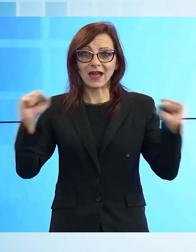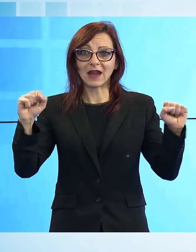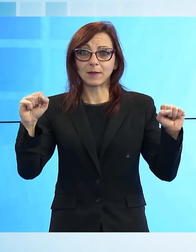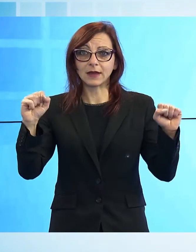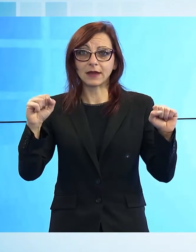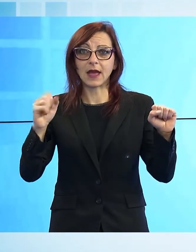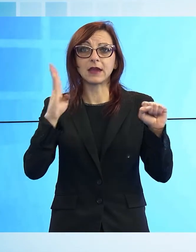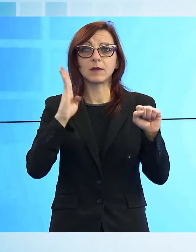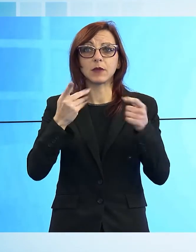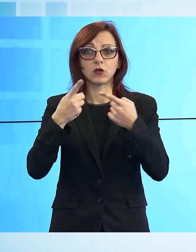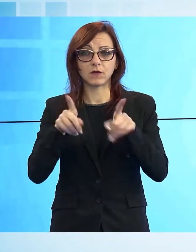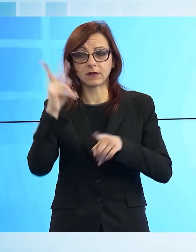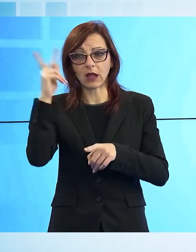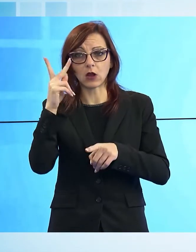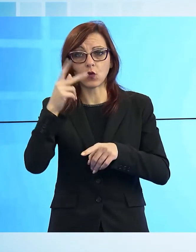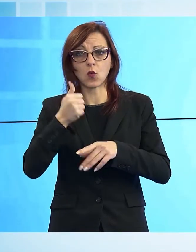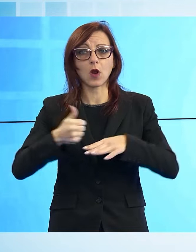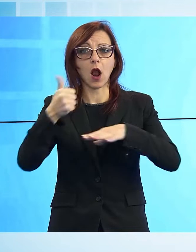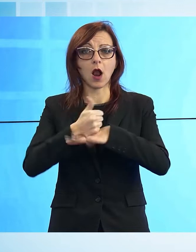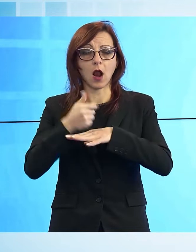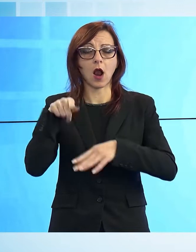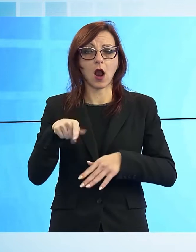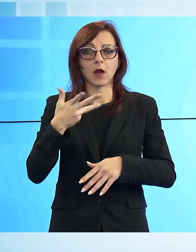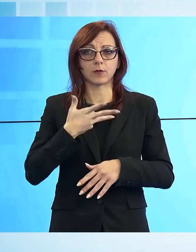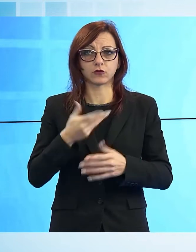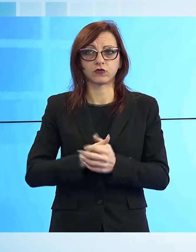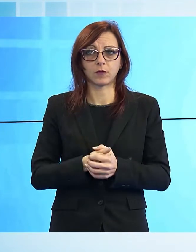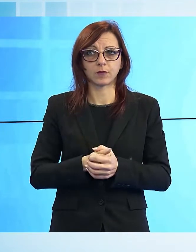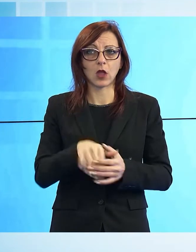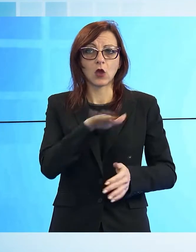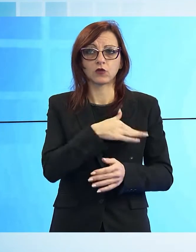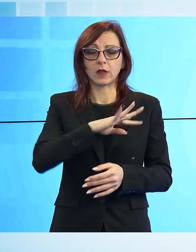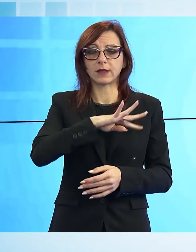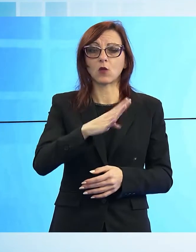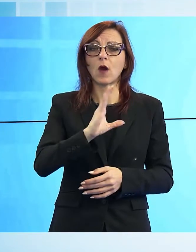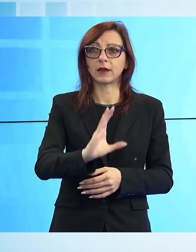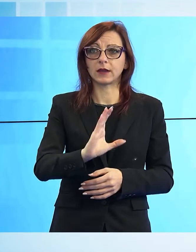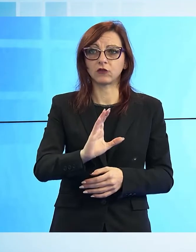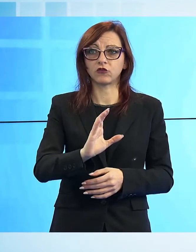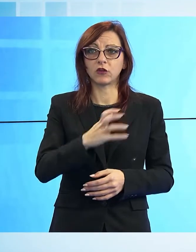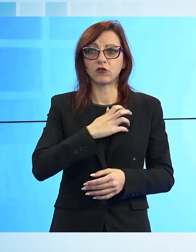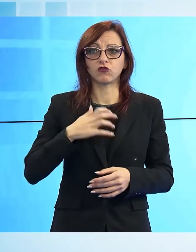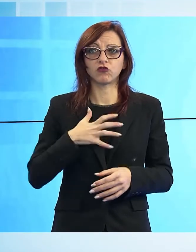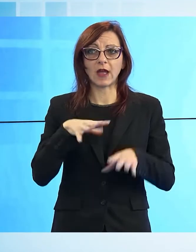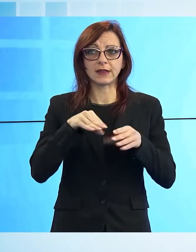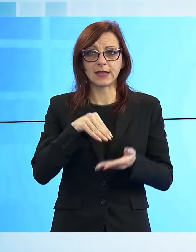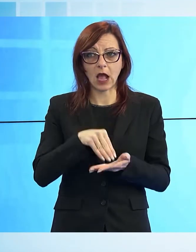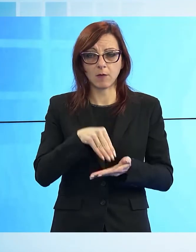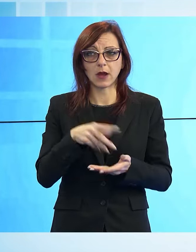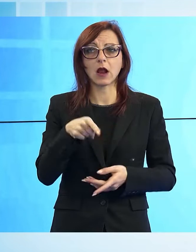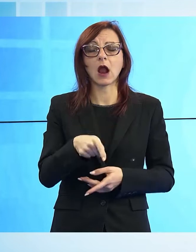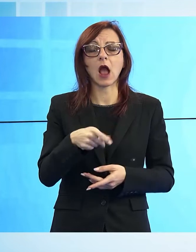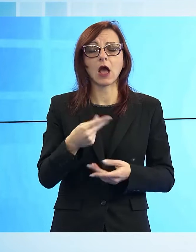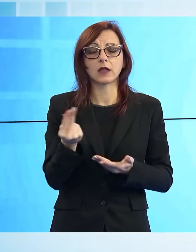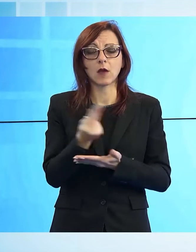di Lucca. C'erano anche gli studenti della quarta C del liceo scientifico delle scienze applicate che hanno partecipato al progetto